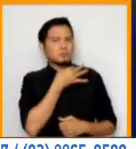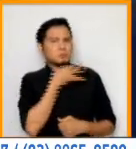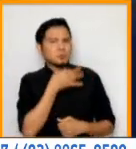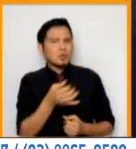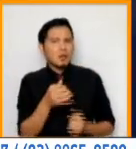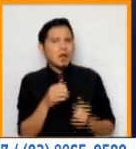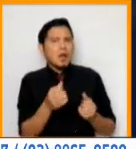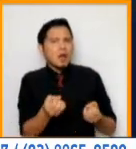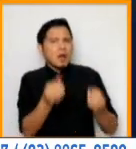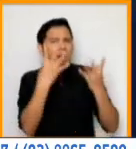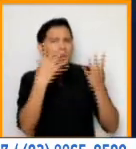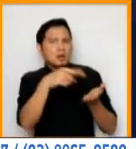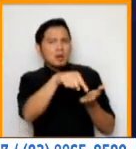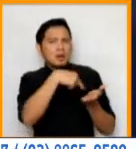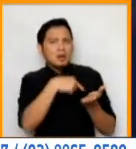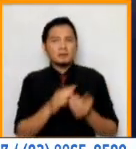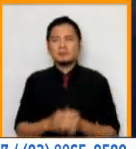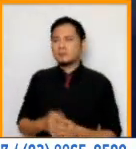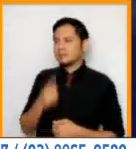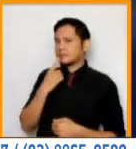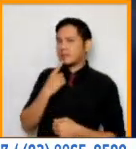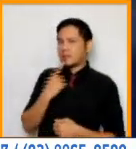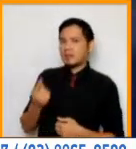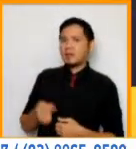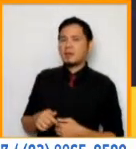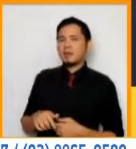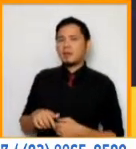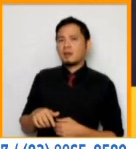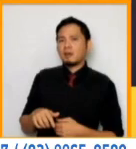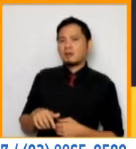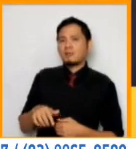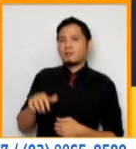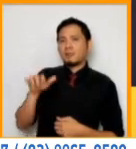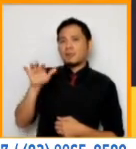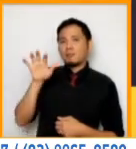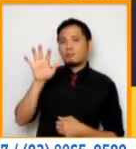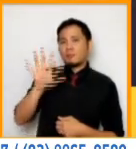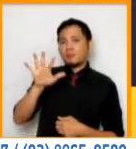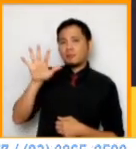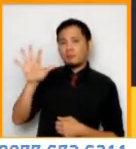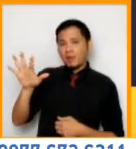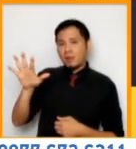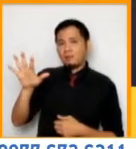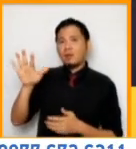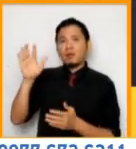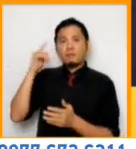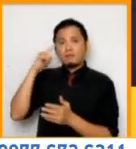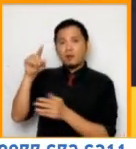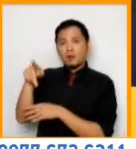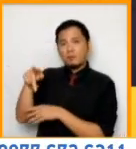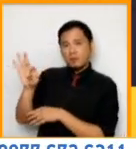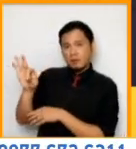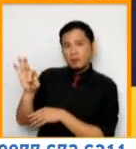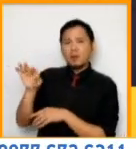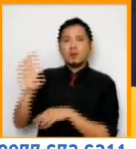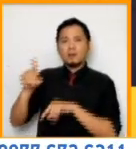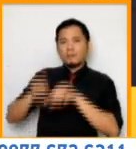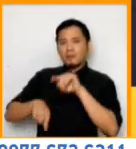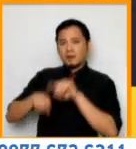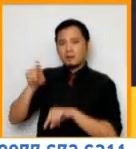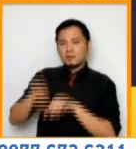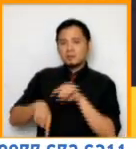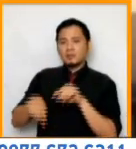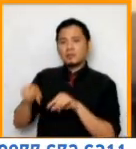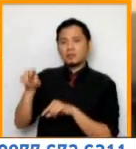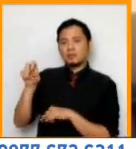daw, binibenta nila 15.5 for Pfizer. And then for friends daw, mga kilala niya, 12.5. And then 12K